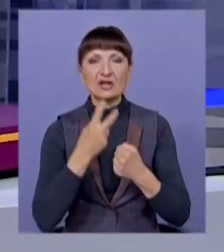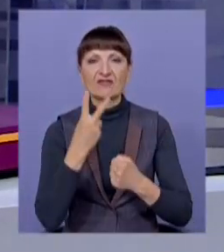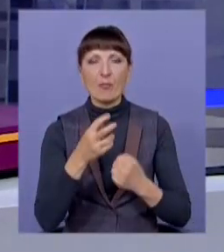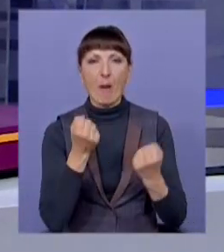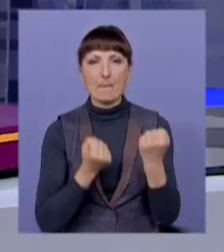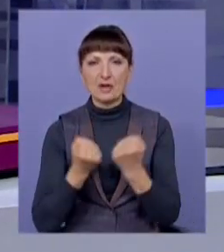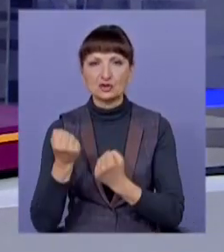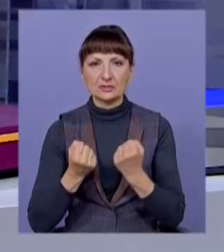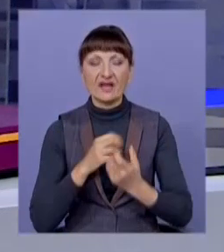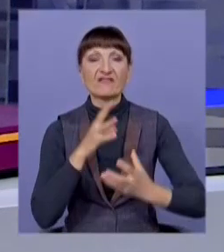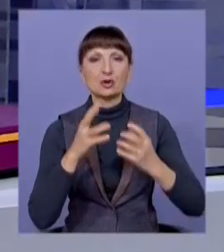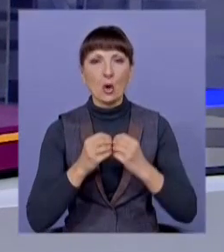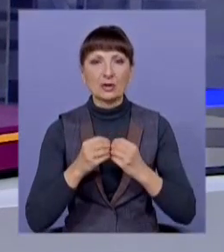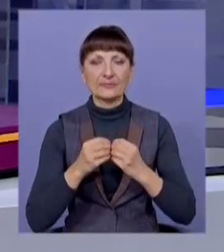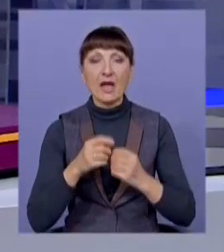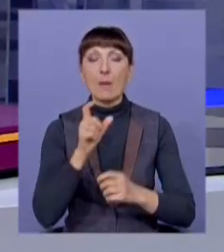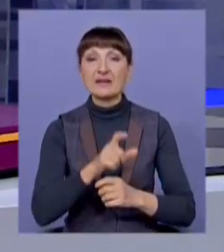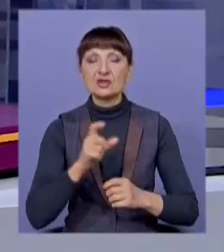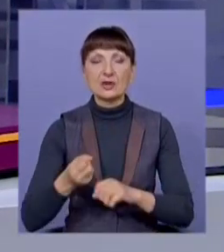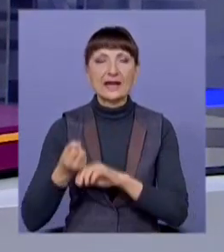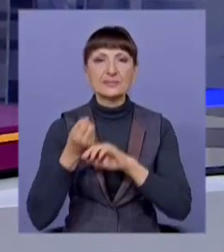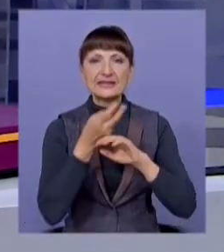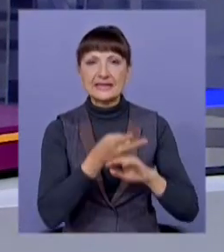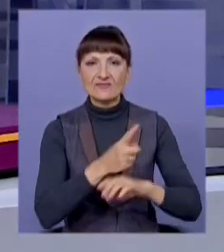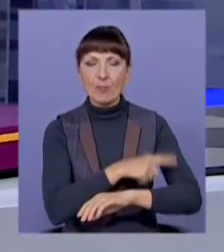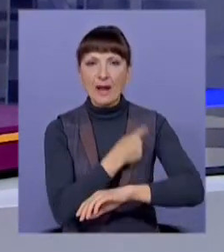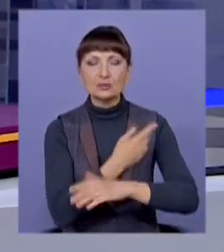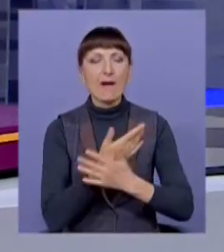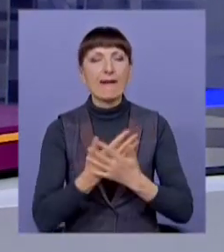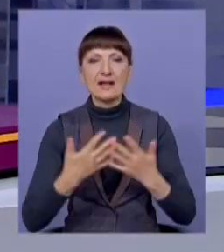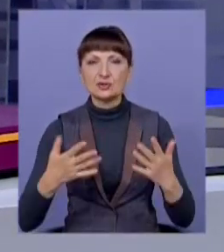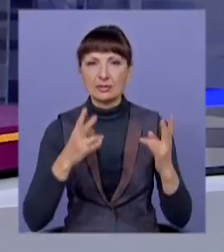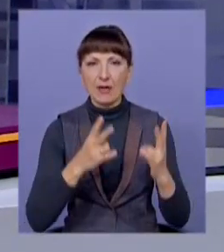автомашинами. В итоге пассажиров госпитализировали с различными травмами.